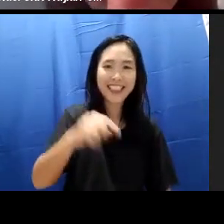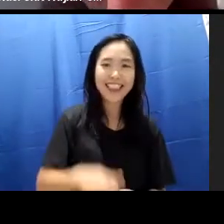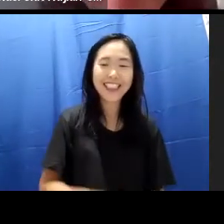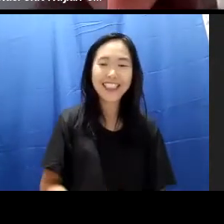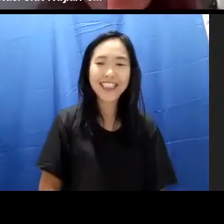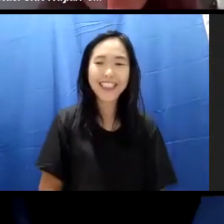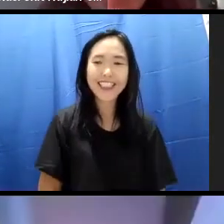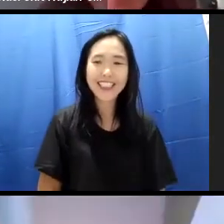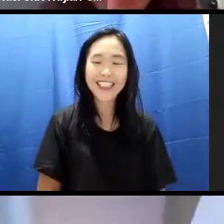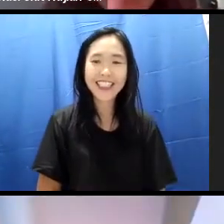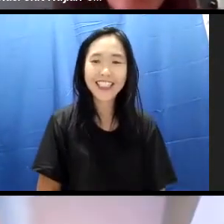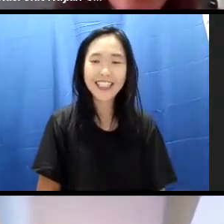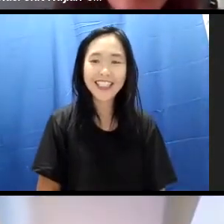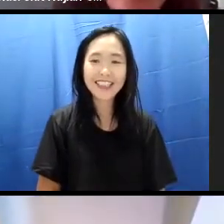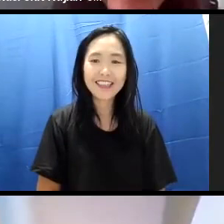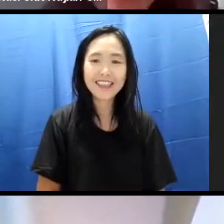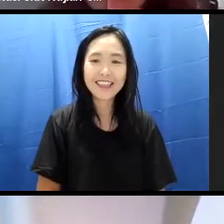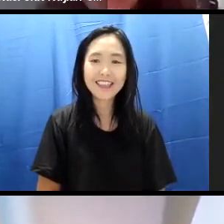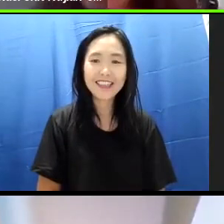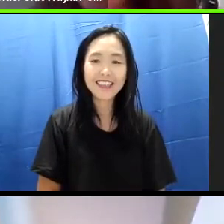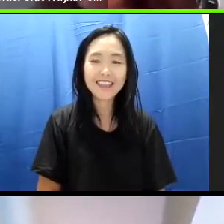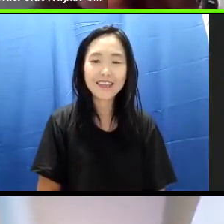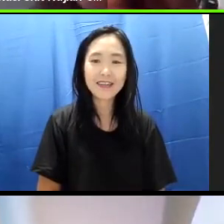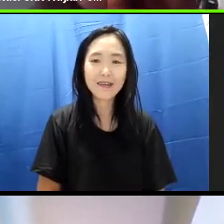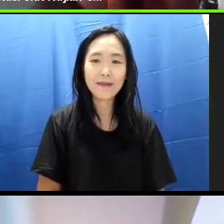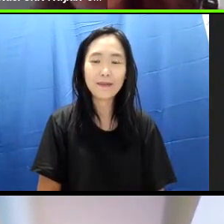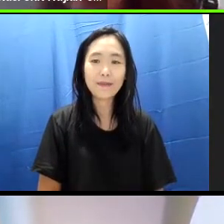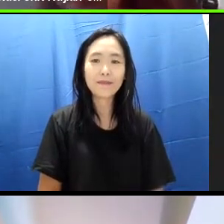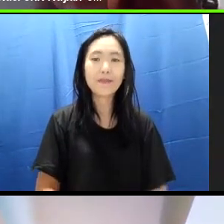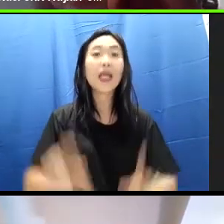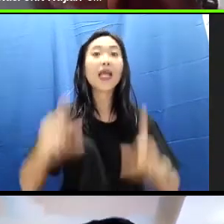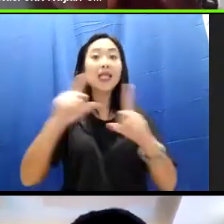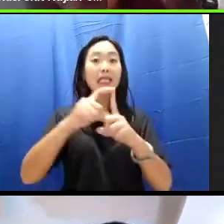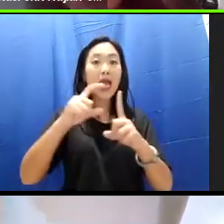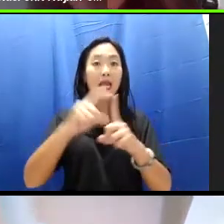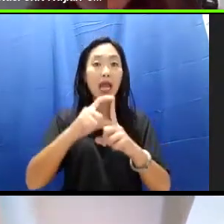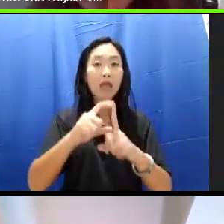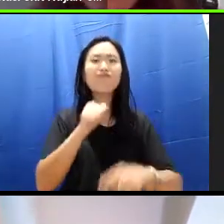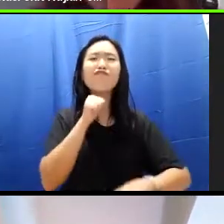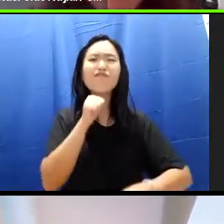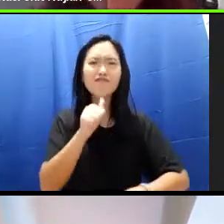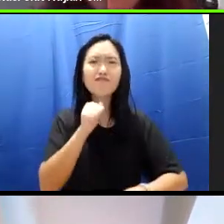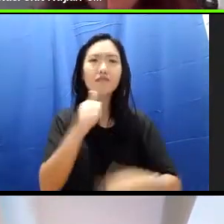My pleasure. Mbak Diana merupakan